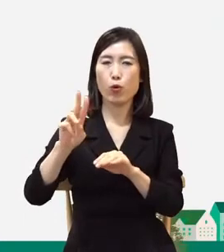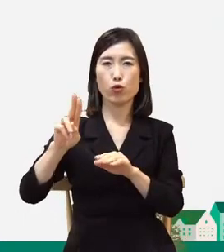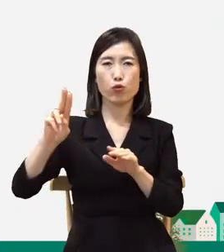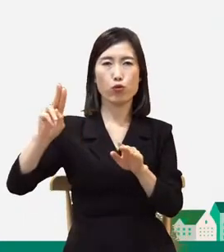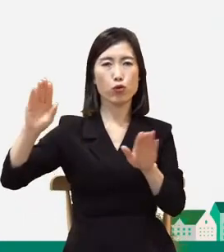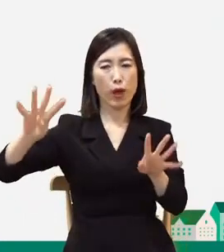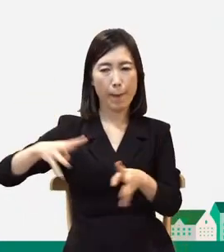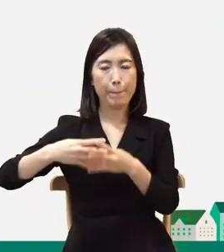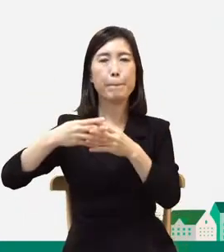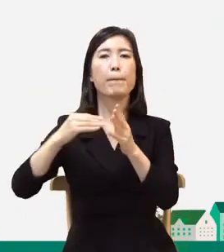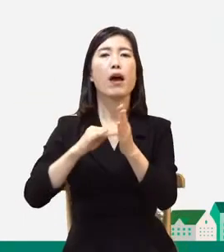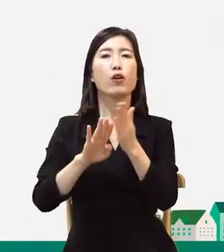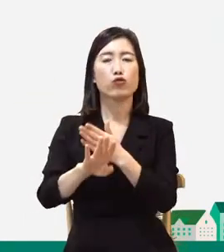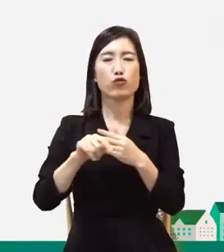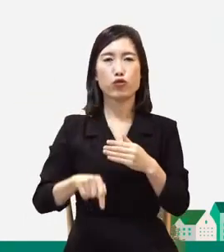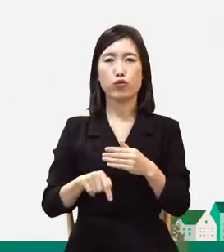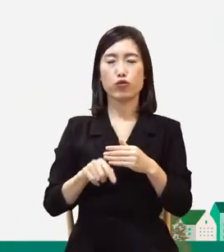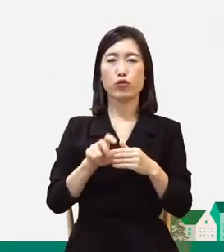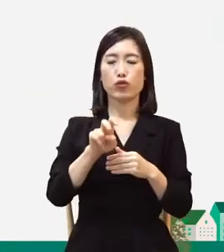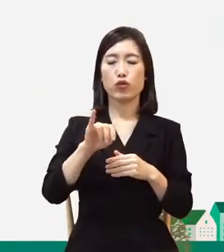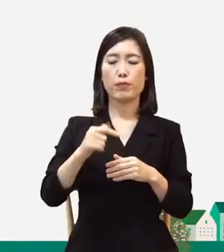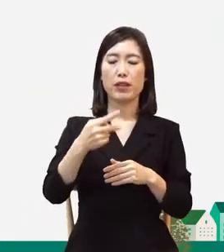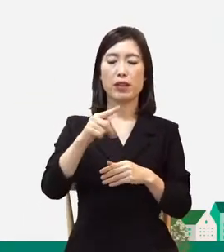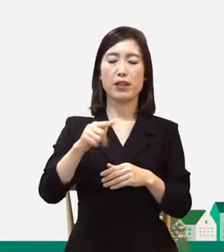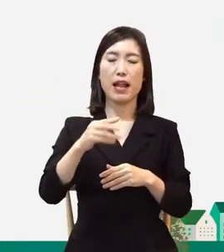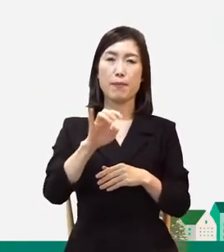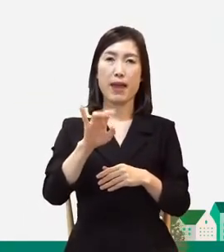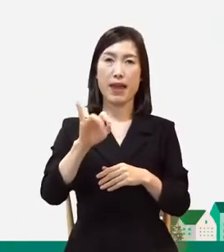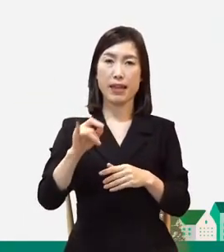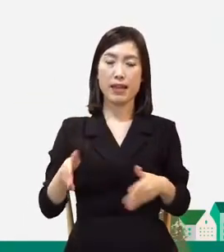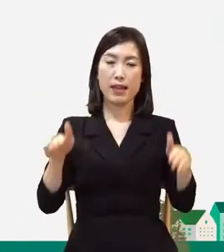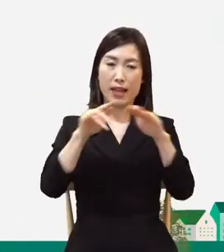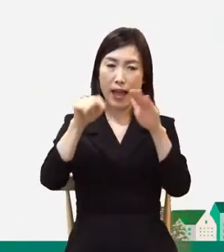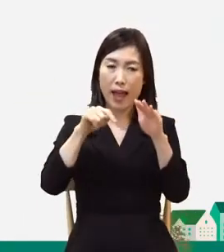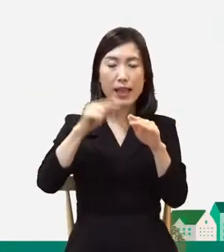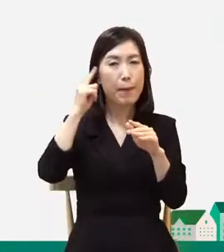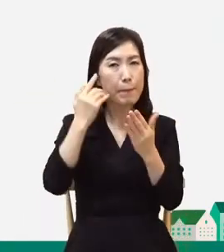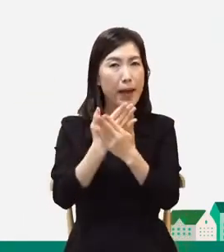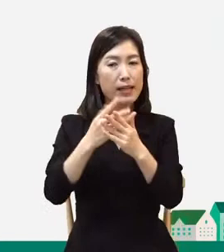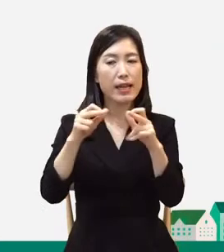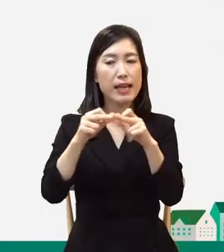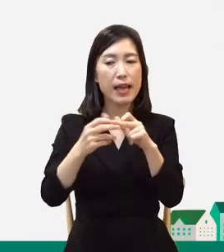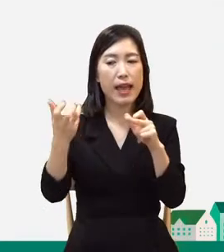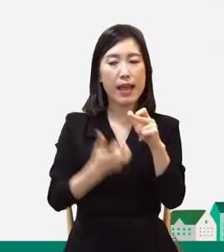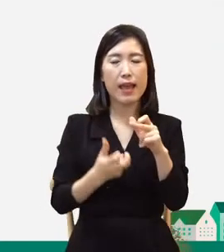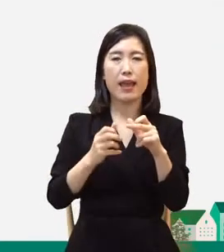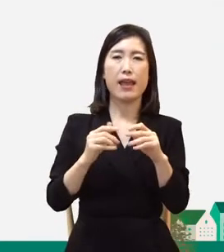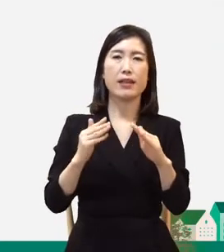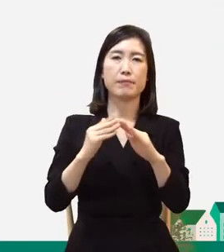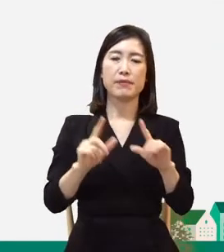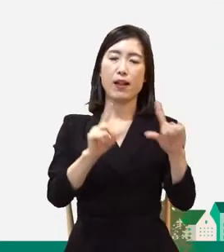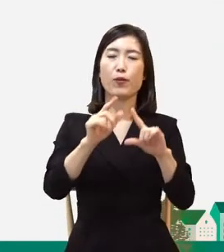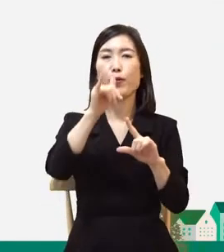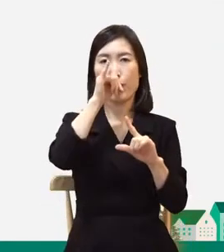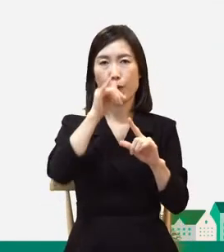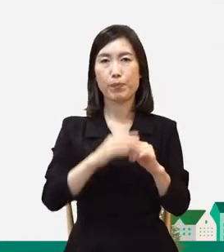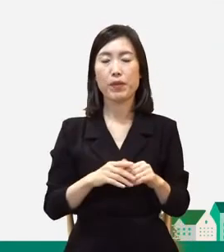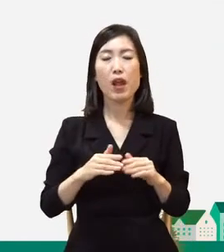집에 현재 발달장애인분이 입주를 해서 거주하고 있습니다. 이 주택이라고 한다면